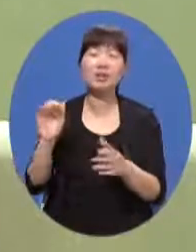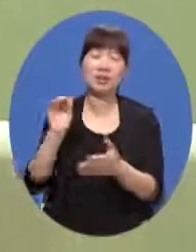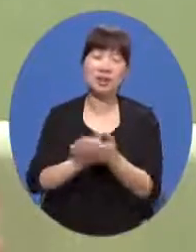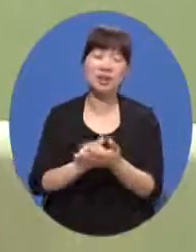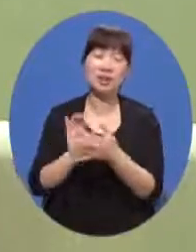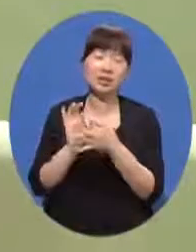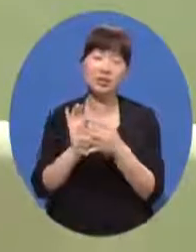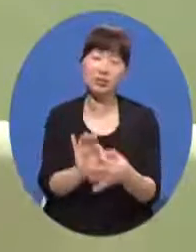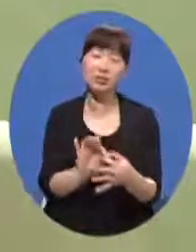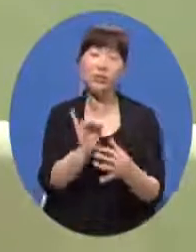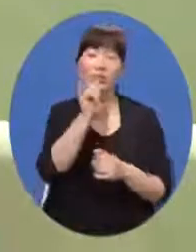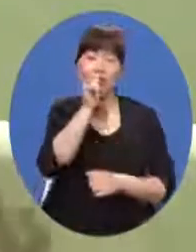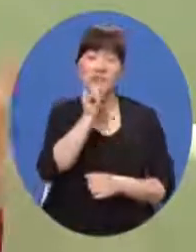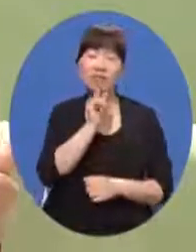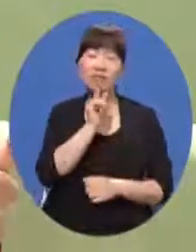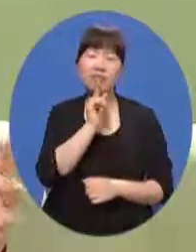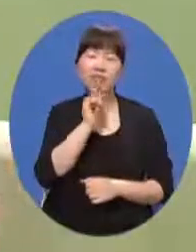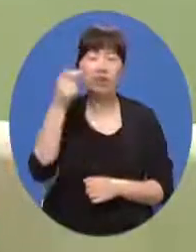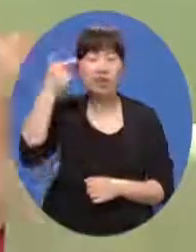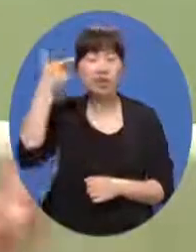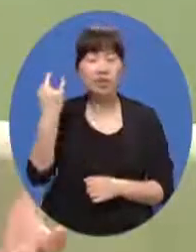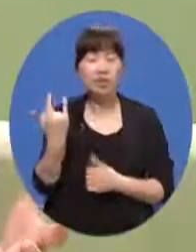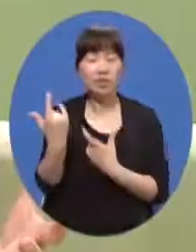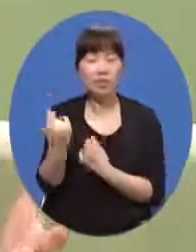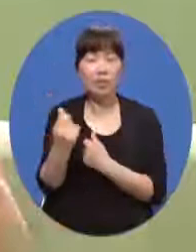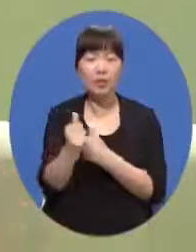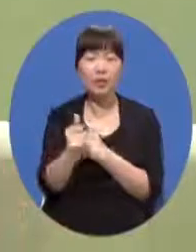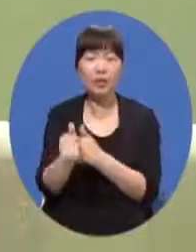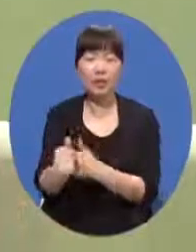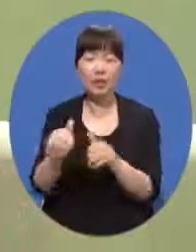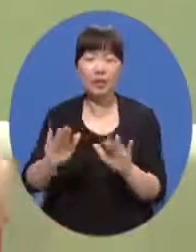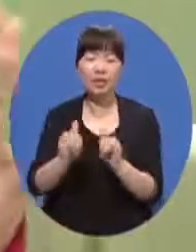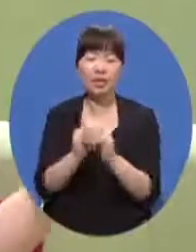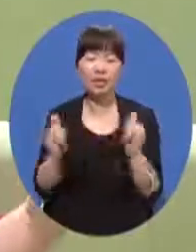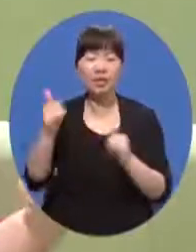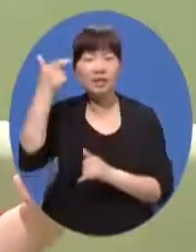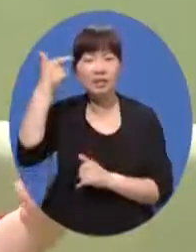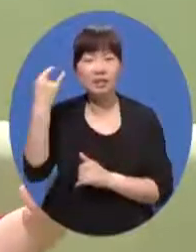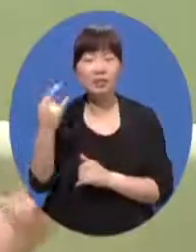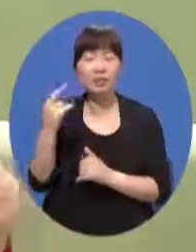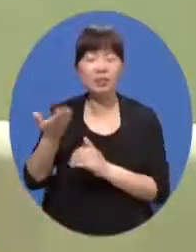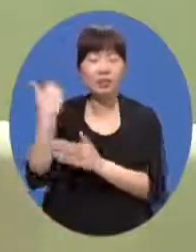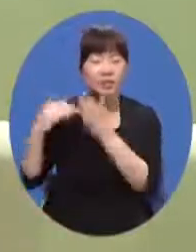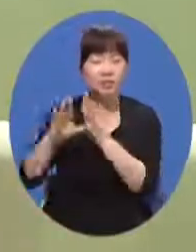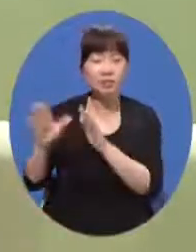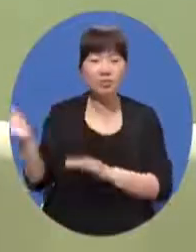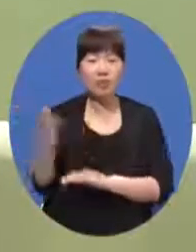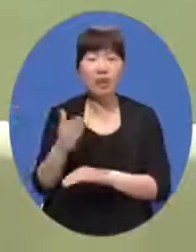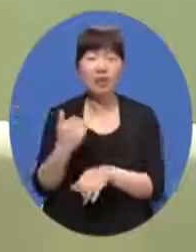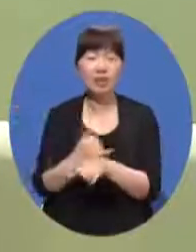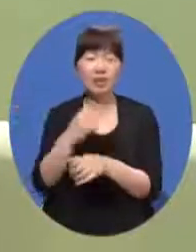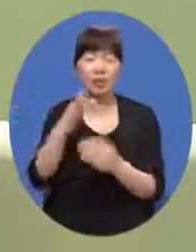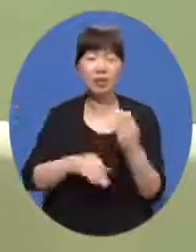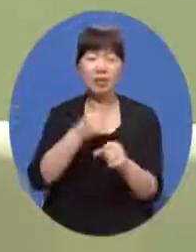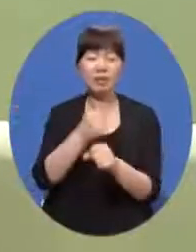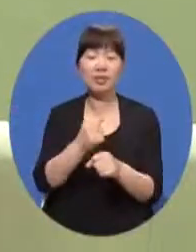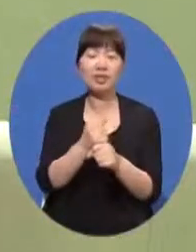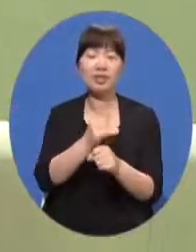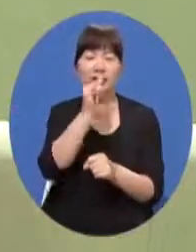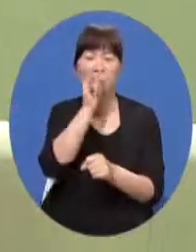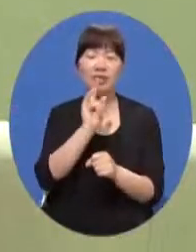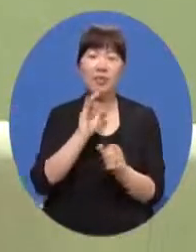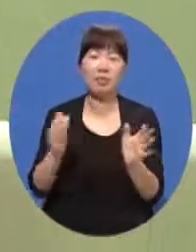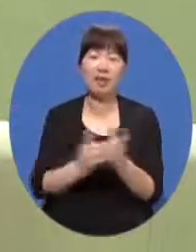현재까지도 이어져 오는 건데요. 뇌도 거기에 맞춰가지고 현대인의 뇌도 그때부터 해서 이렇게 프로그램이 되어 있다라는